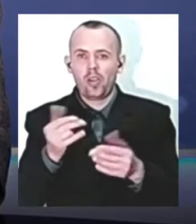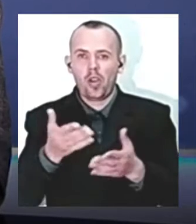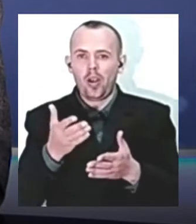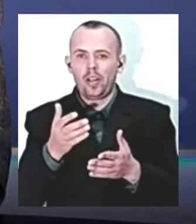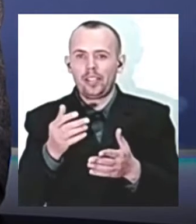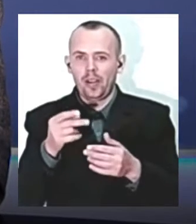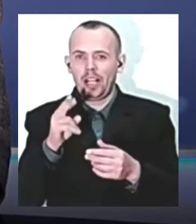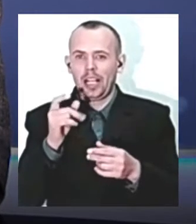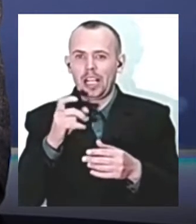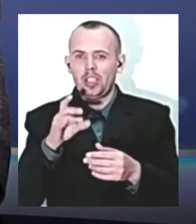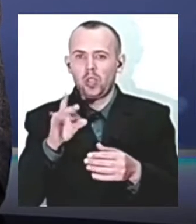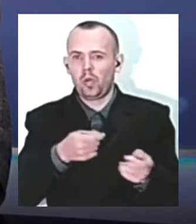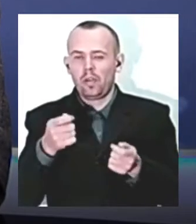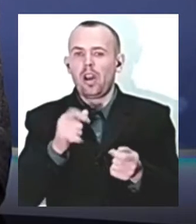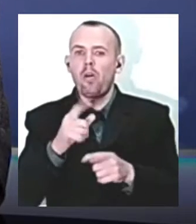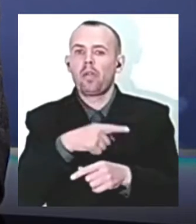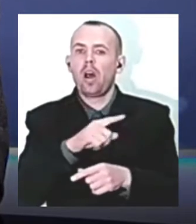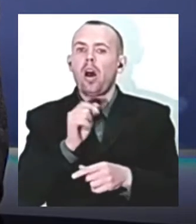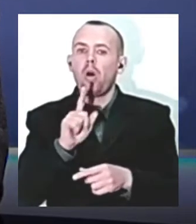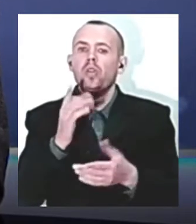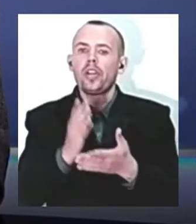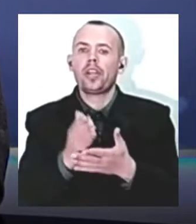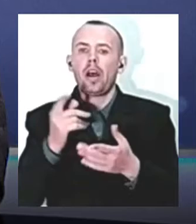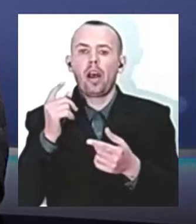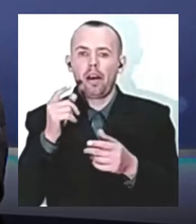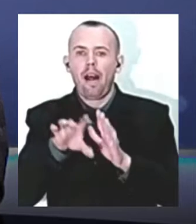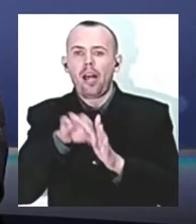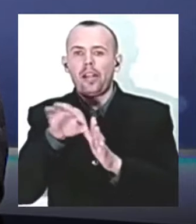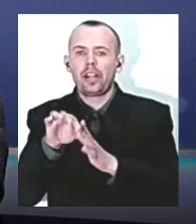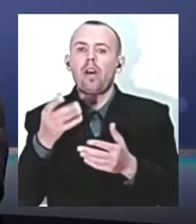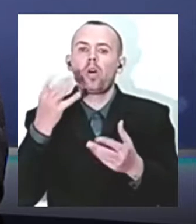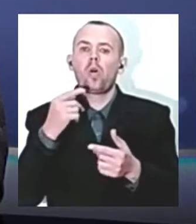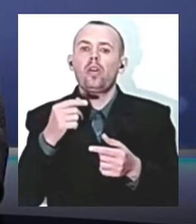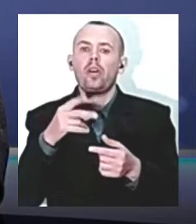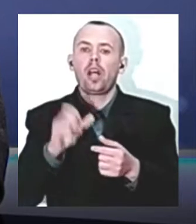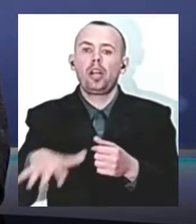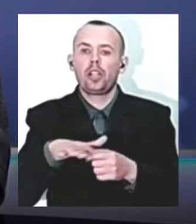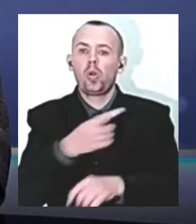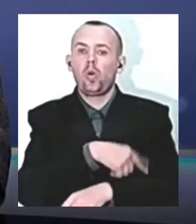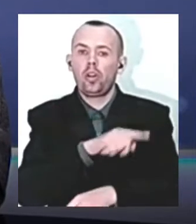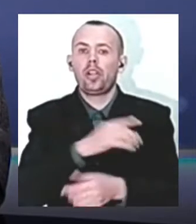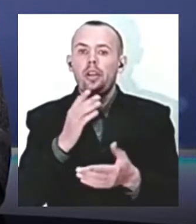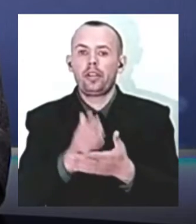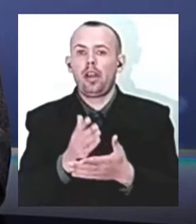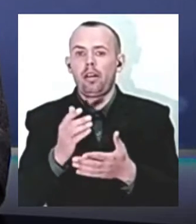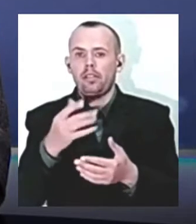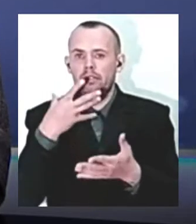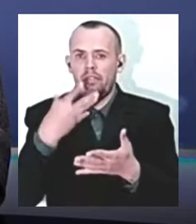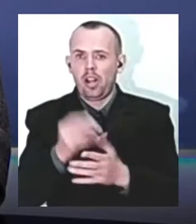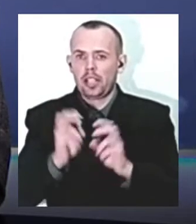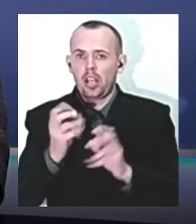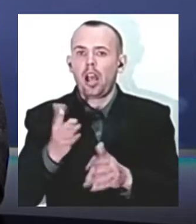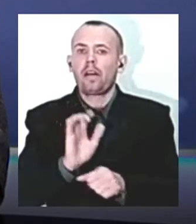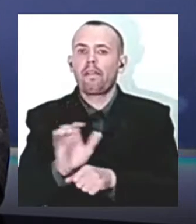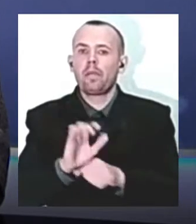різні лікарні, але от є альтернатива – це тоді, коли на території лікарні є власна станція, яка виробляє кисень.